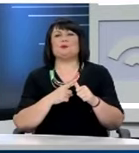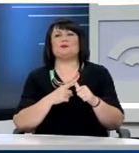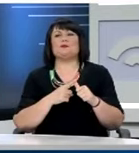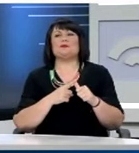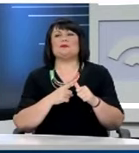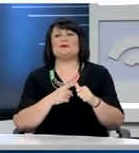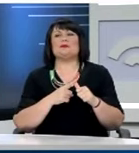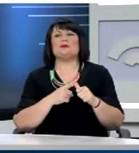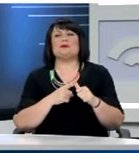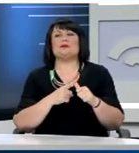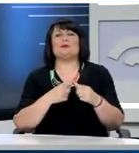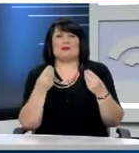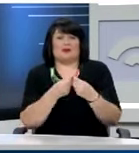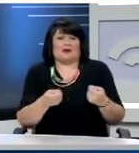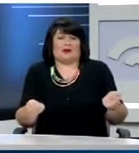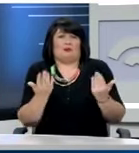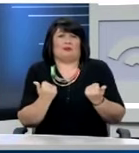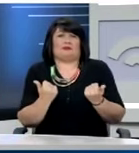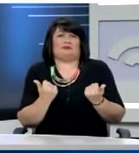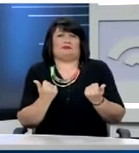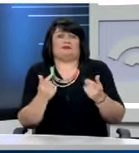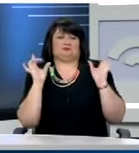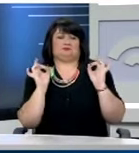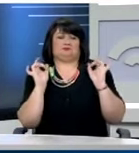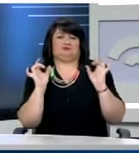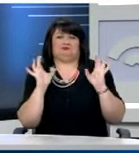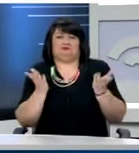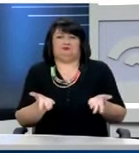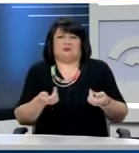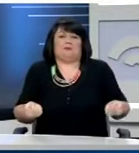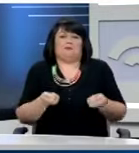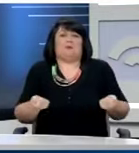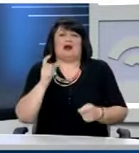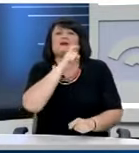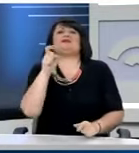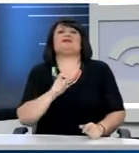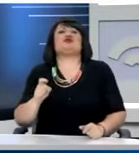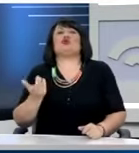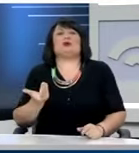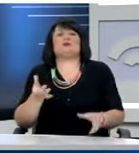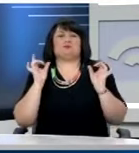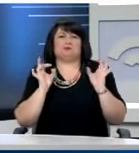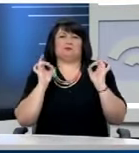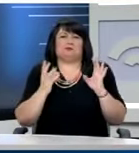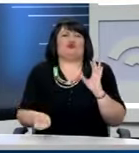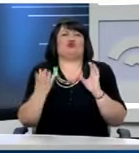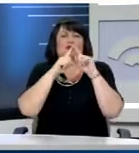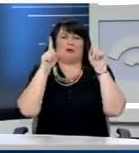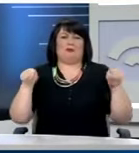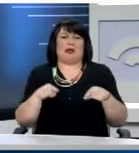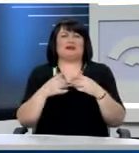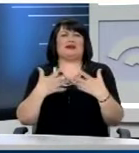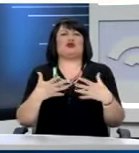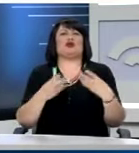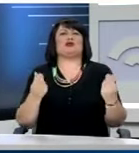δεν έχετε αφήσει καν να εφαρμοστεί. Να εφαρμοστεί στην πράξη, στη ζωή, το νέο πλαίσιο